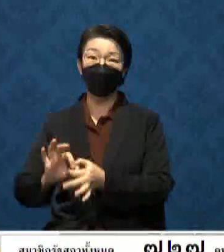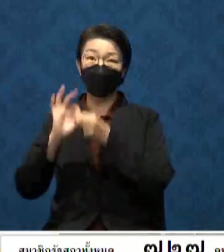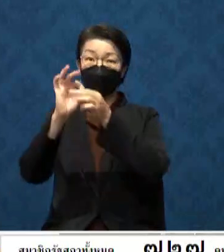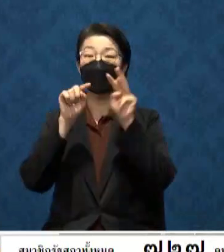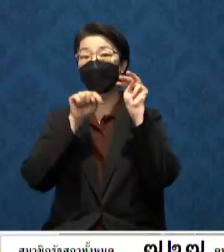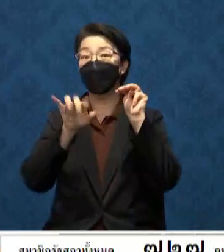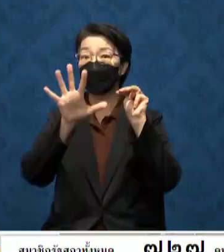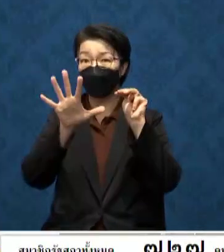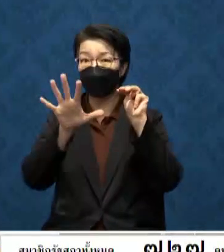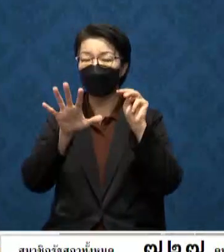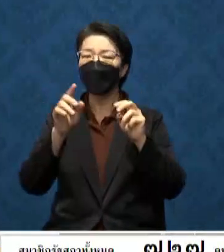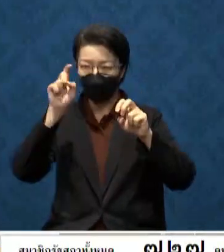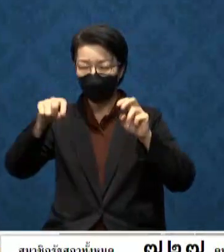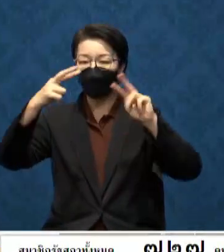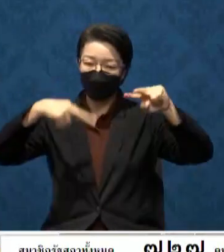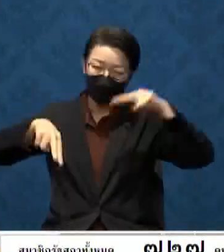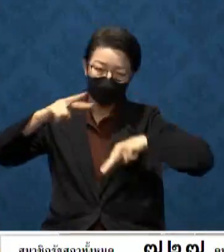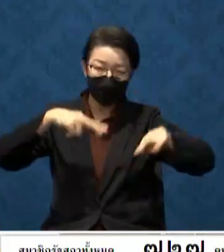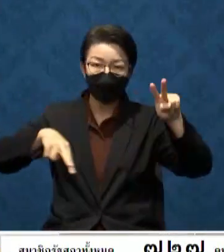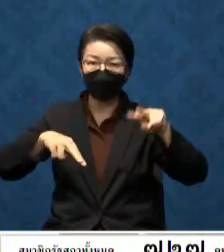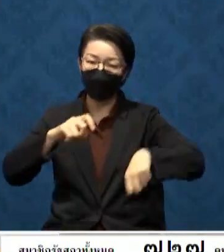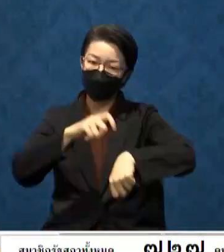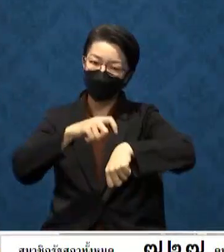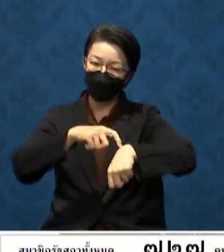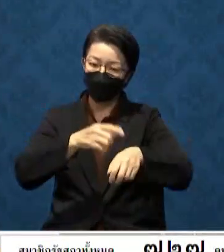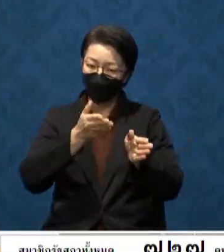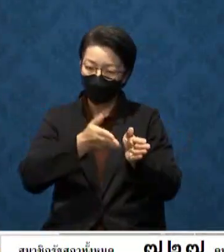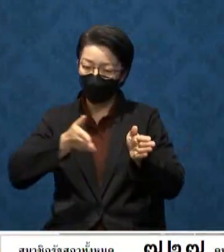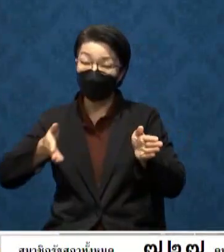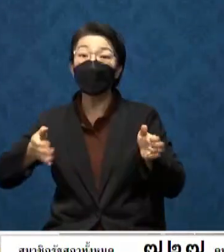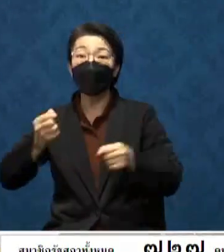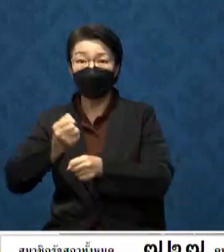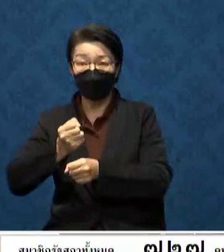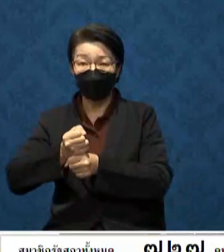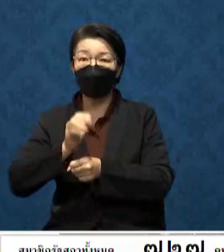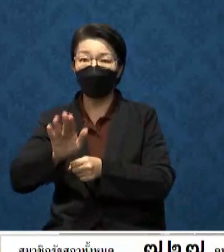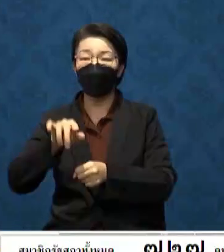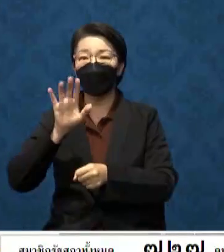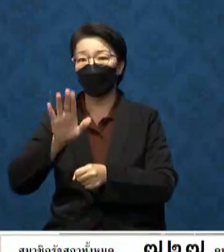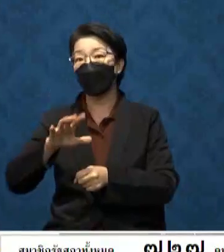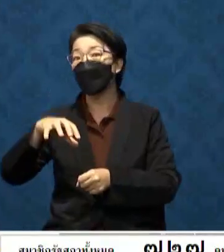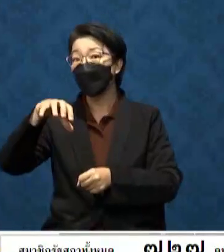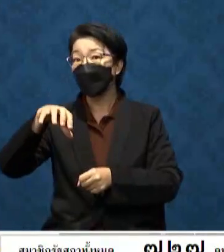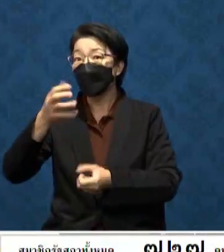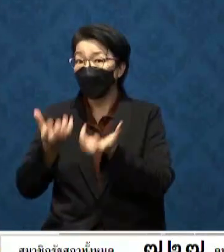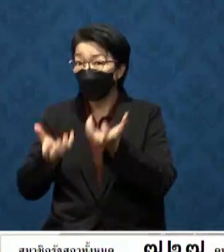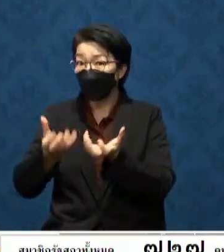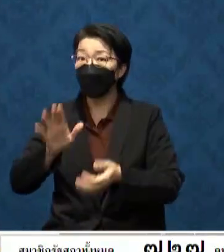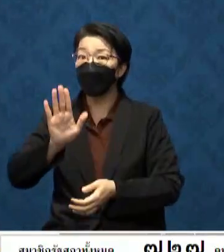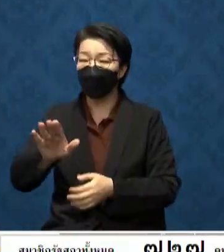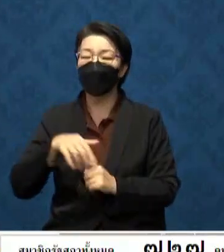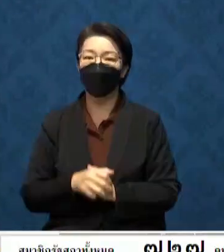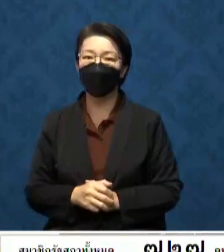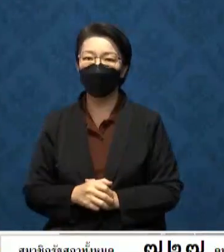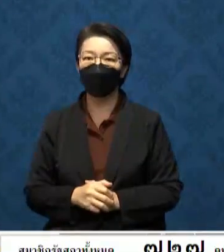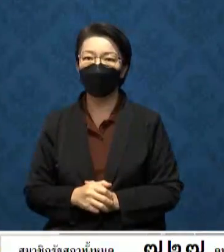ขั้นตอนและระยะเวลาการดำเนินงานในกระบวนการยุติธรรมรวมทั้งกำหนดระยะเวลาตามมาตรา